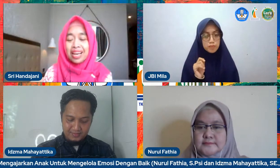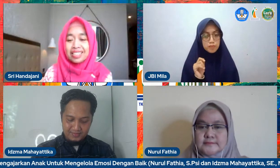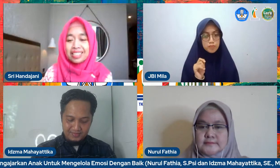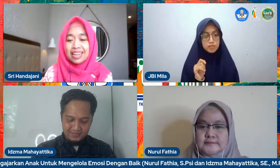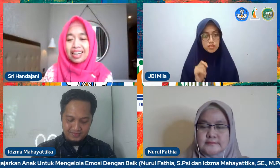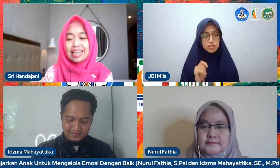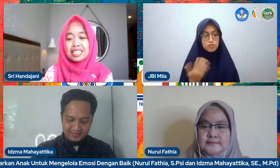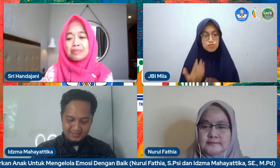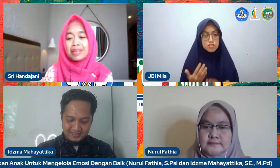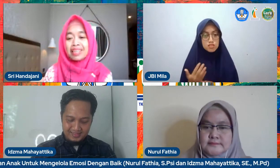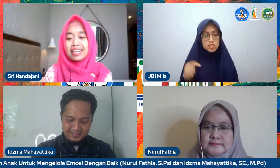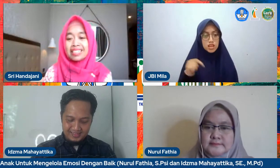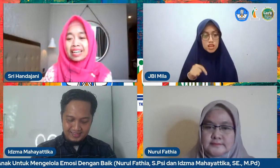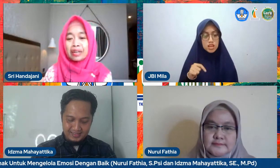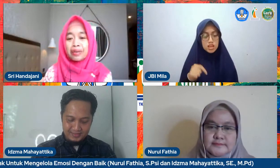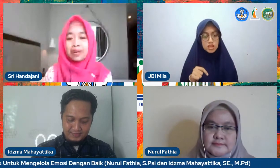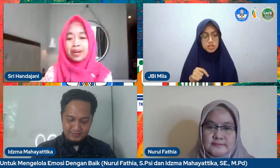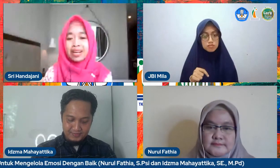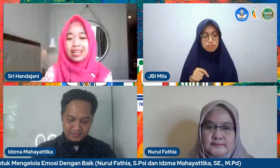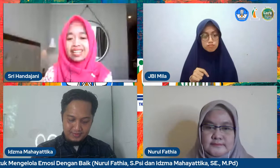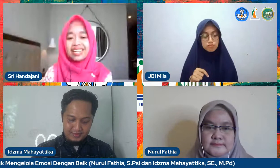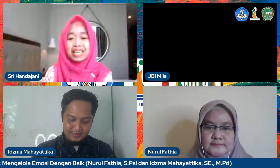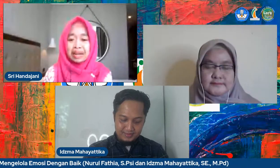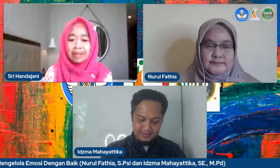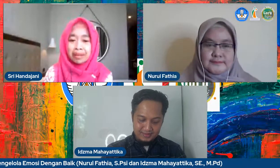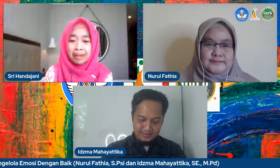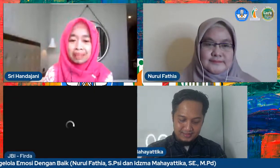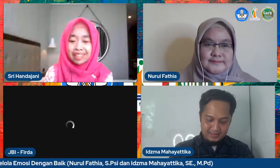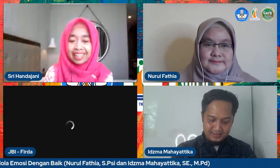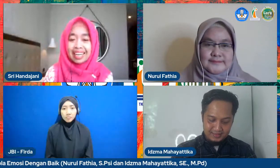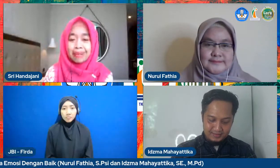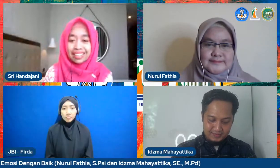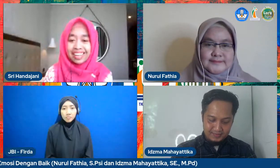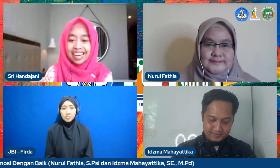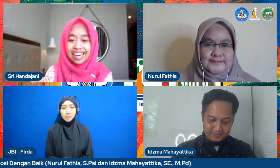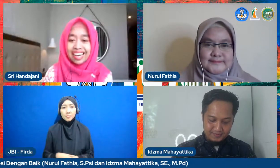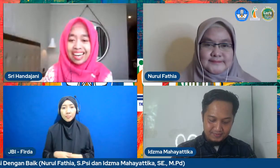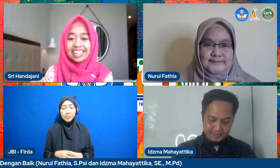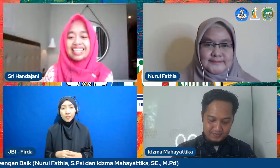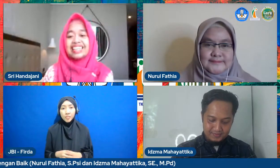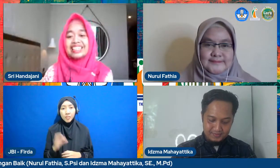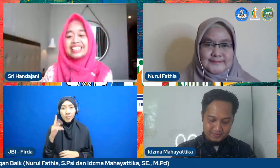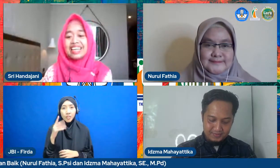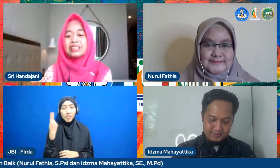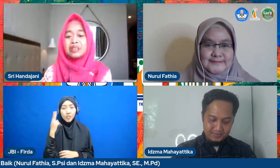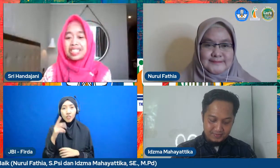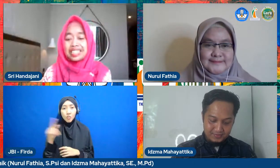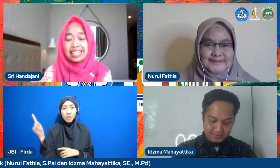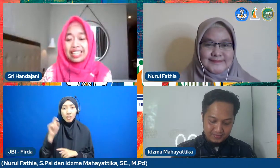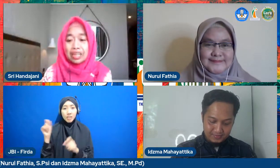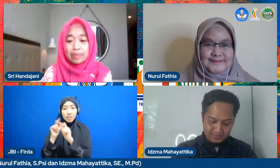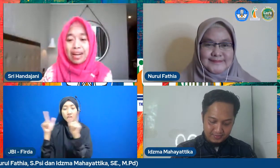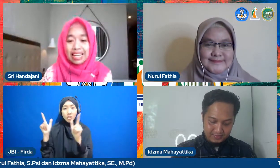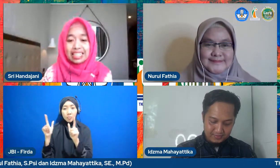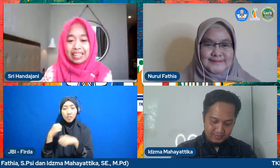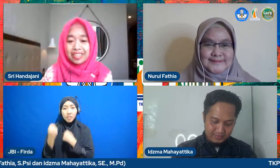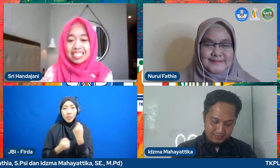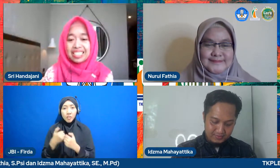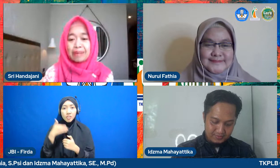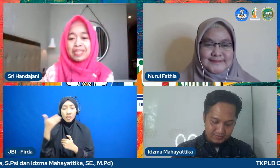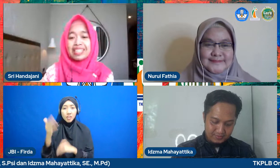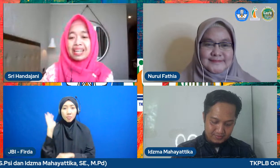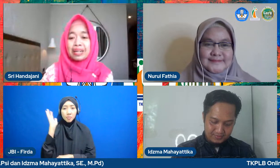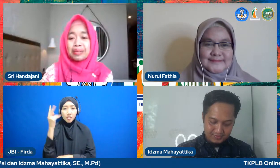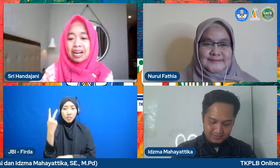luar biasa, classmate dan insan edukasi ingin segera menyimak materi dan praktiknya ya. Oke, untuk sesi tanya jawab akan dilakukan setelah